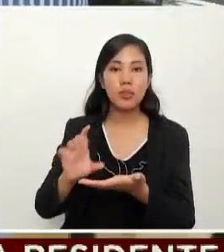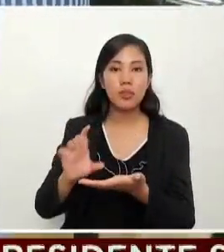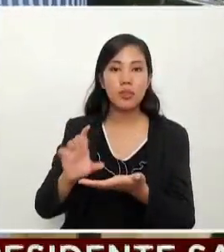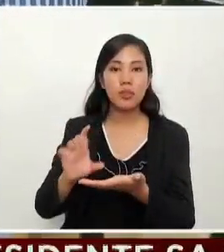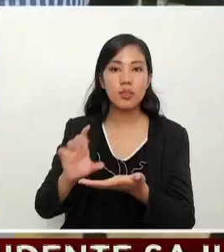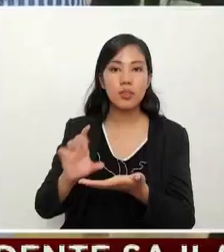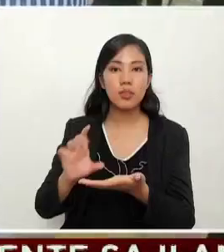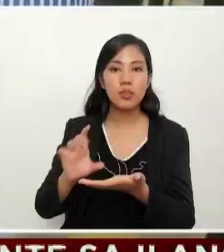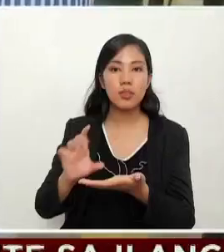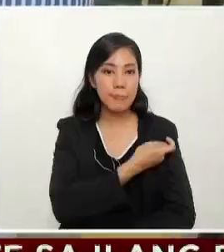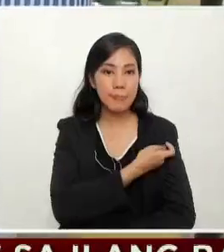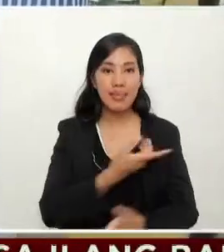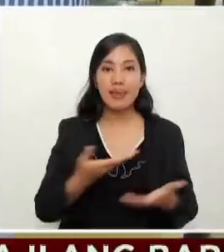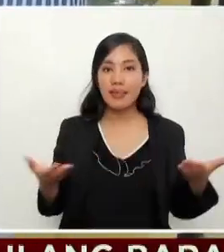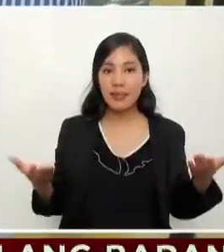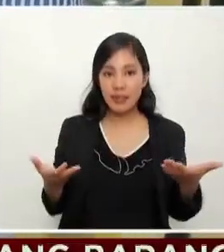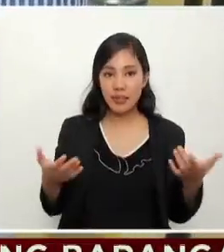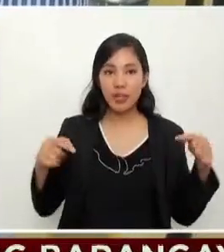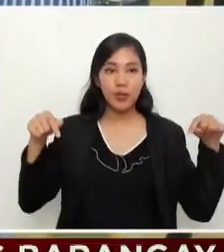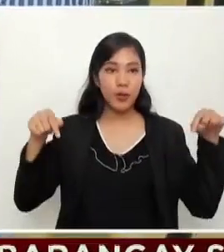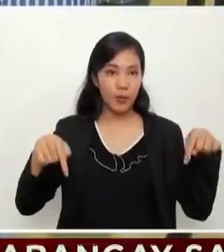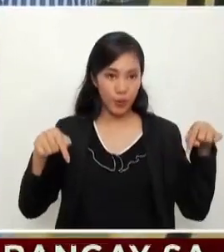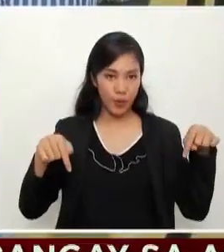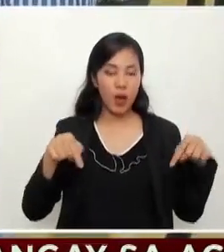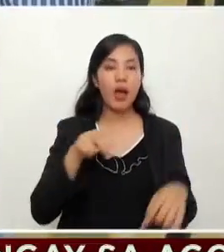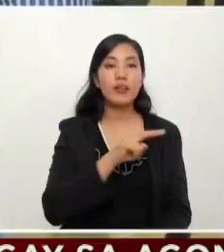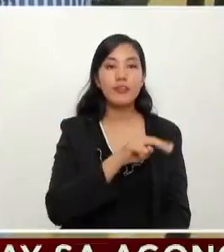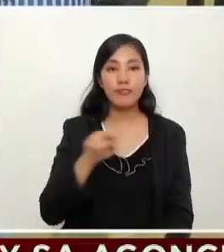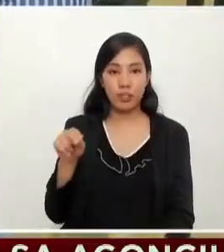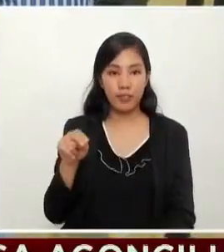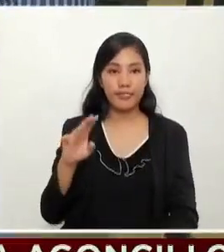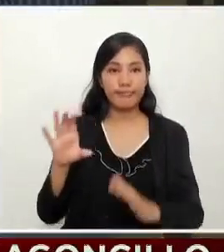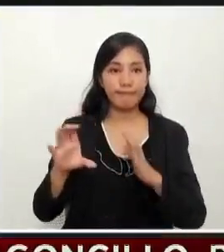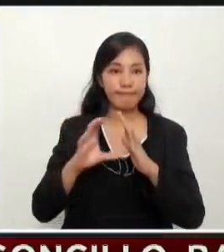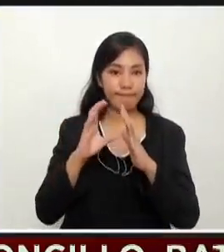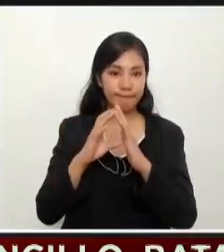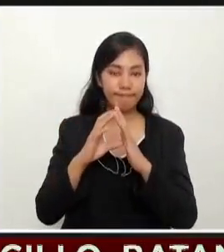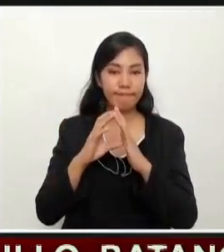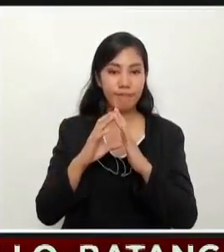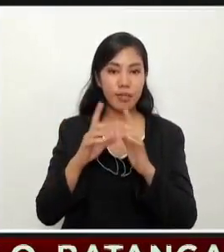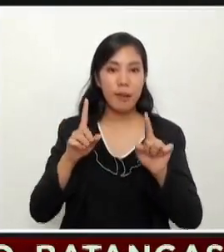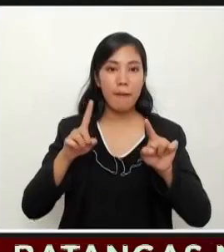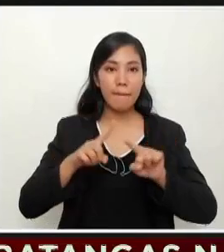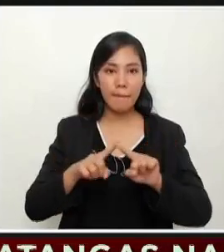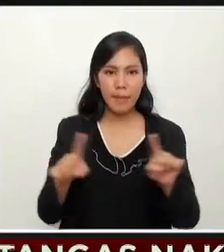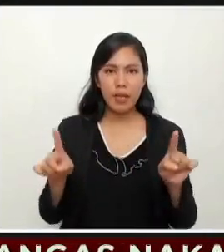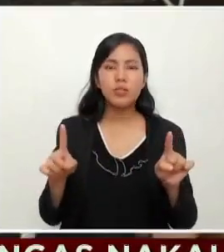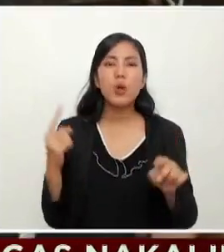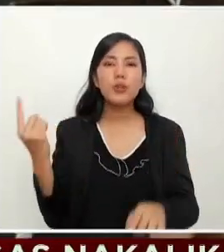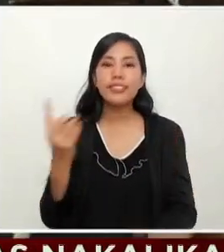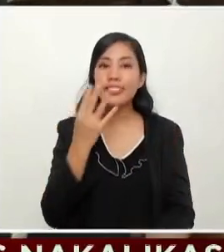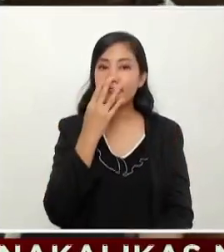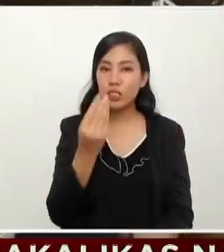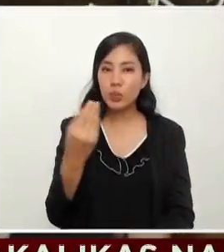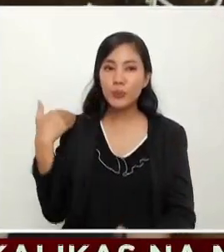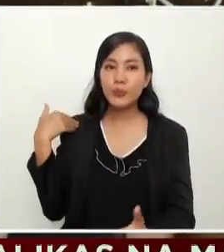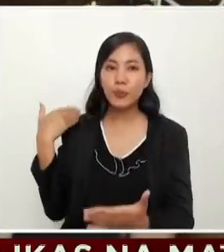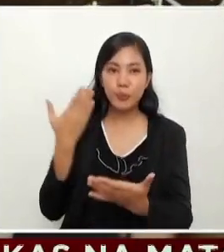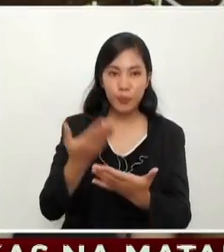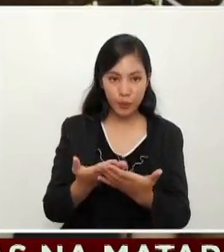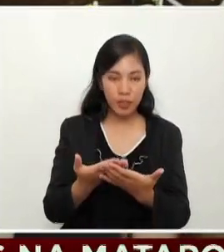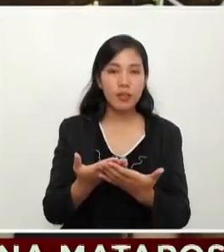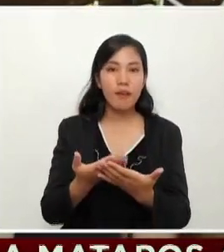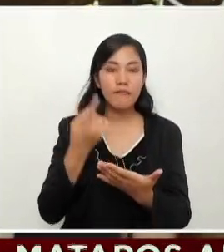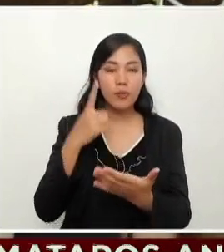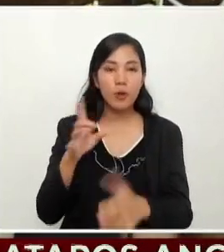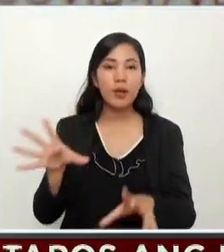alas 2:30 na ng hapon, nasa 70 pa lang ang pumupunta para magpabakuna. Ang matitirang Moderna doses ilalaan na sa ibang